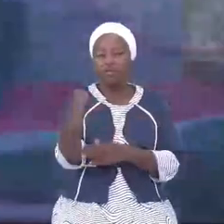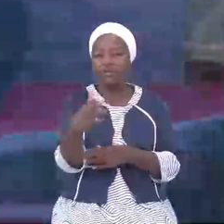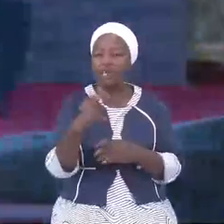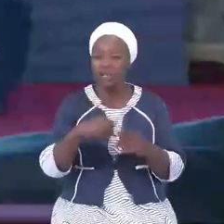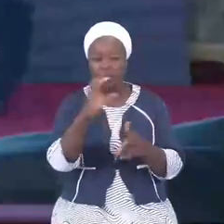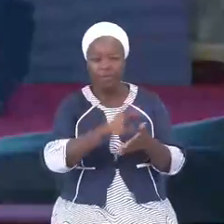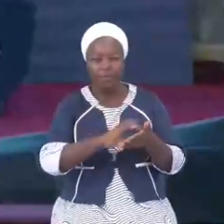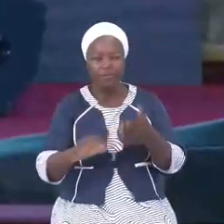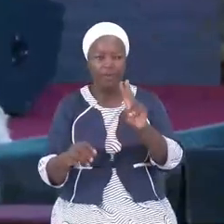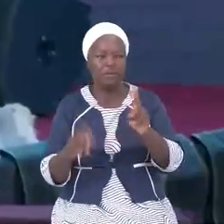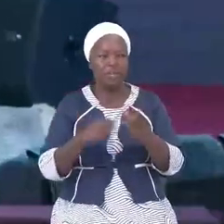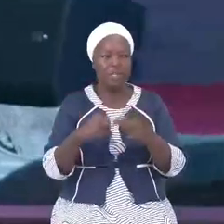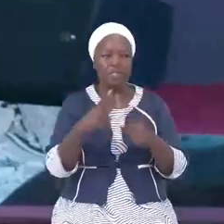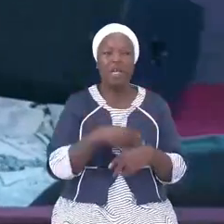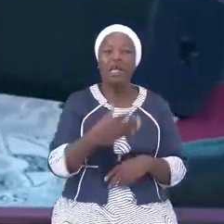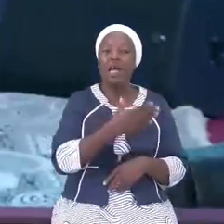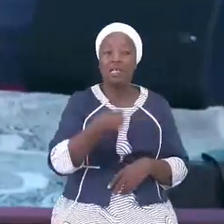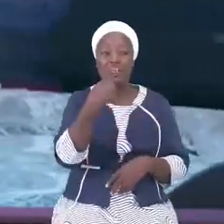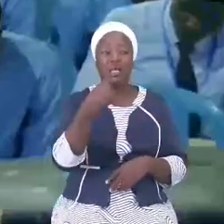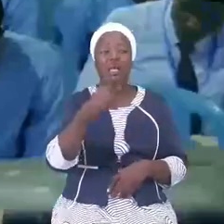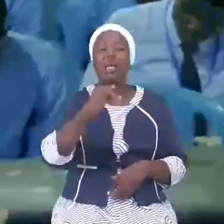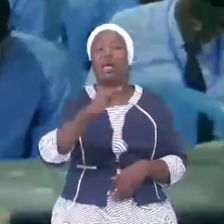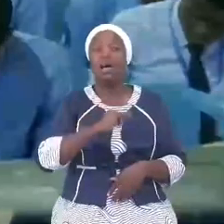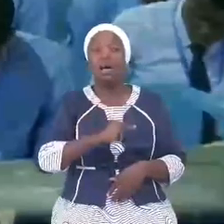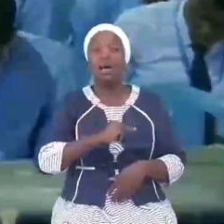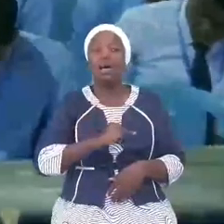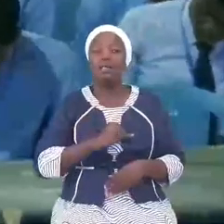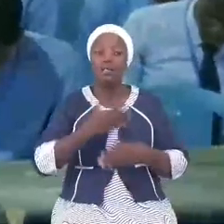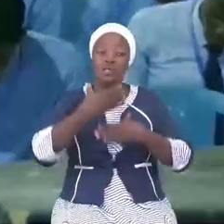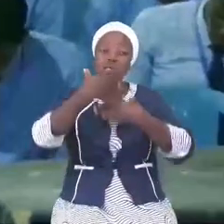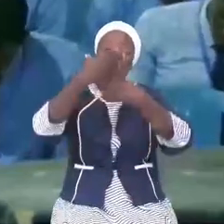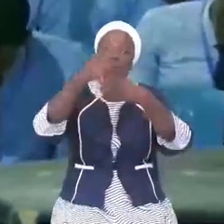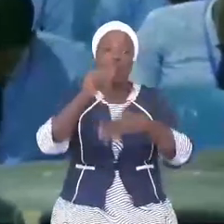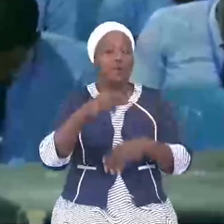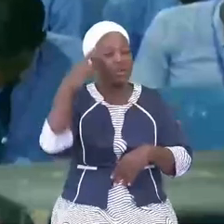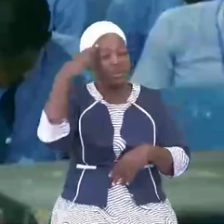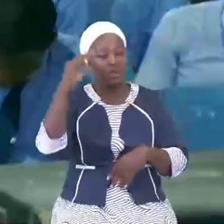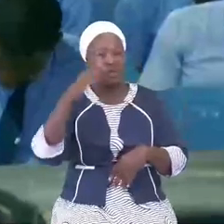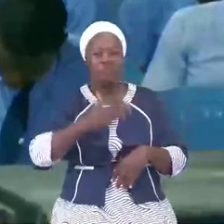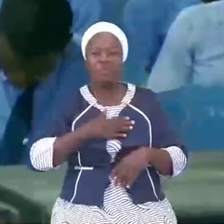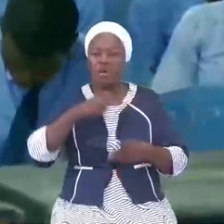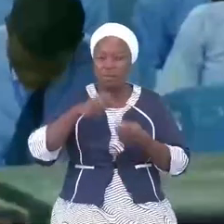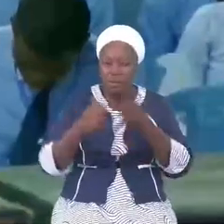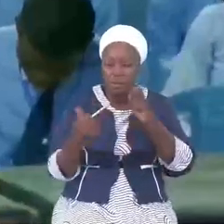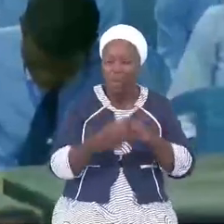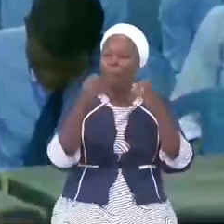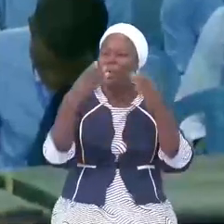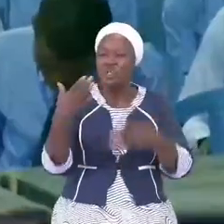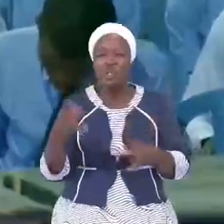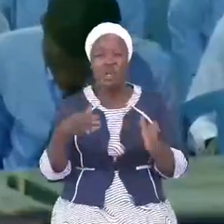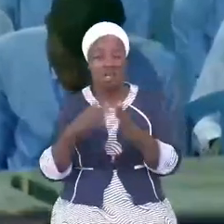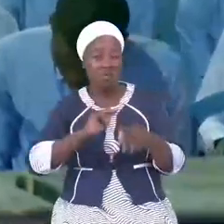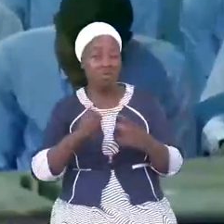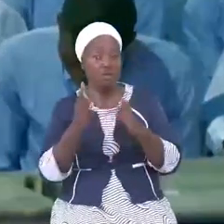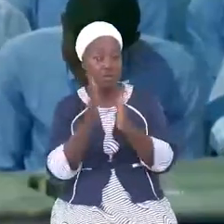ma détresse, j'ai invoqué l'Éternel. Plusieurs choses nous conduisent à la prière. On peut prier